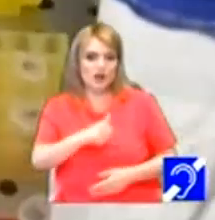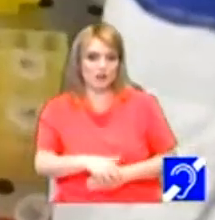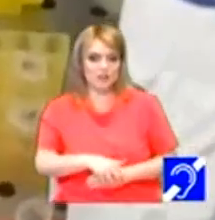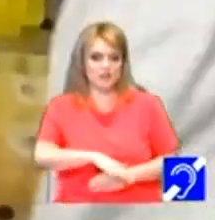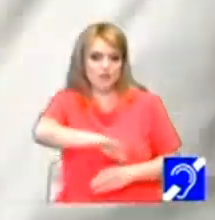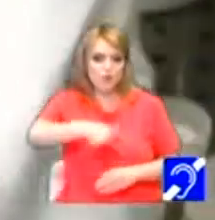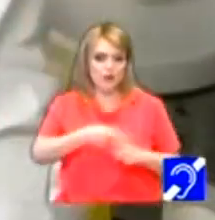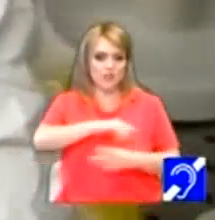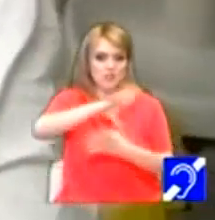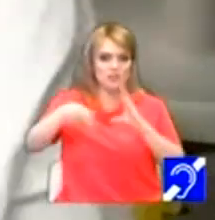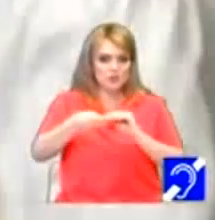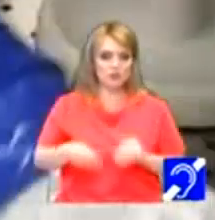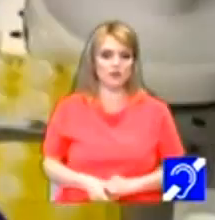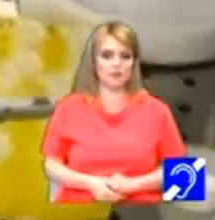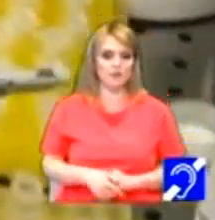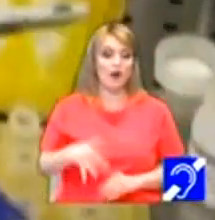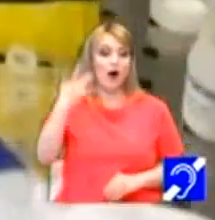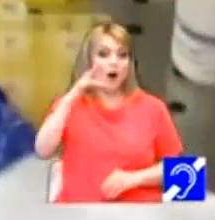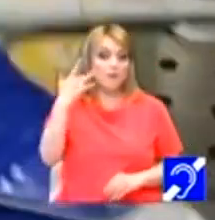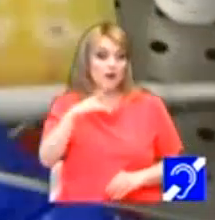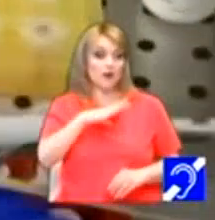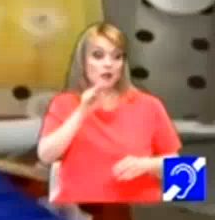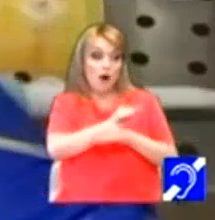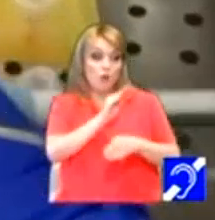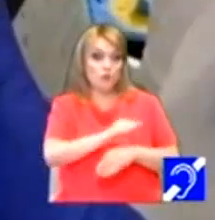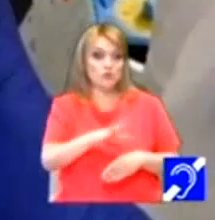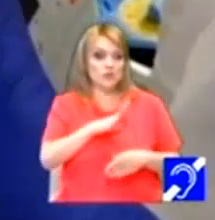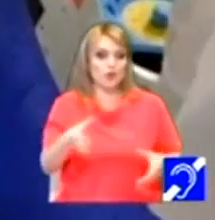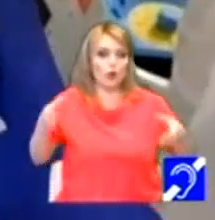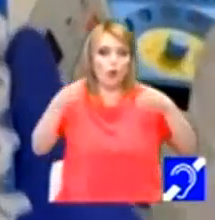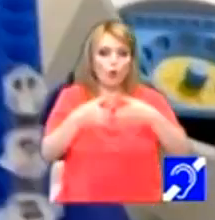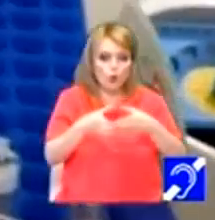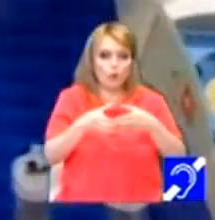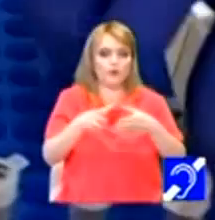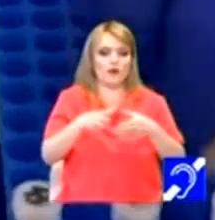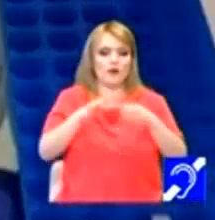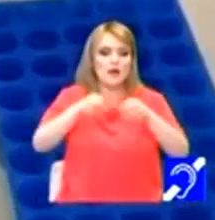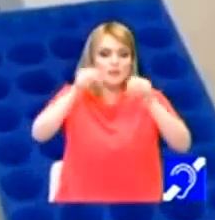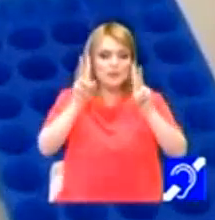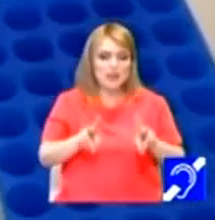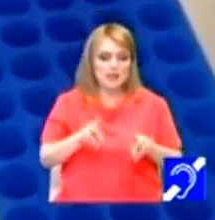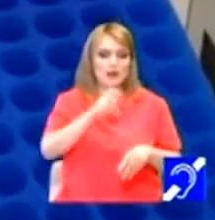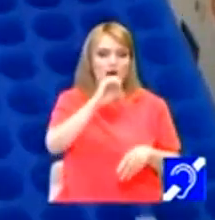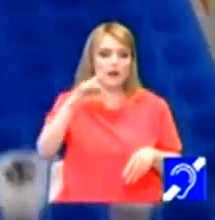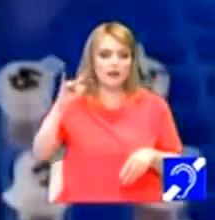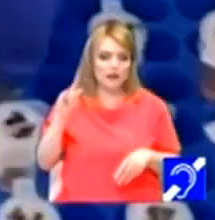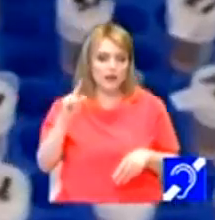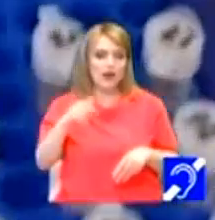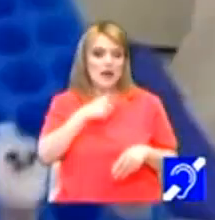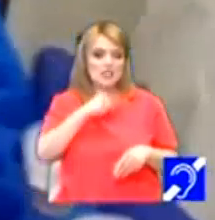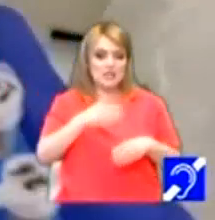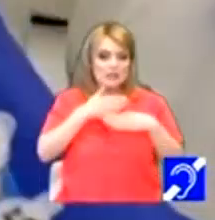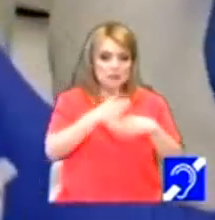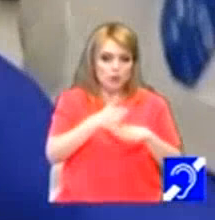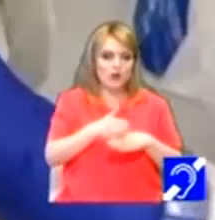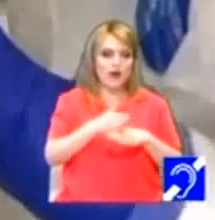Statele Unite, Canada și Marea Britanie afirmă că gruparea rusă de hackeri APT-29, cunoscută și sub numele de Cozy Bear, se